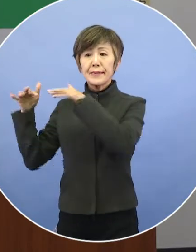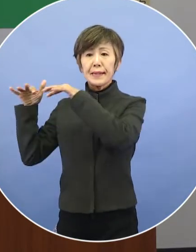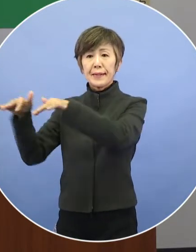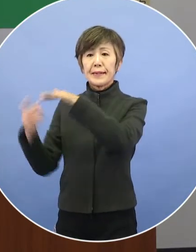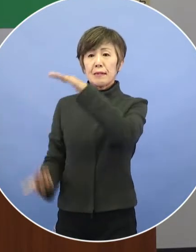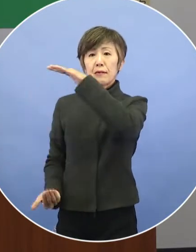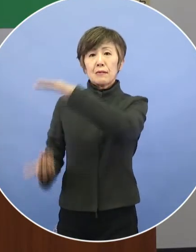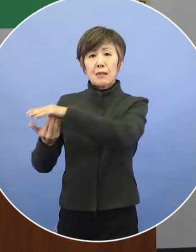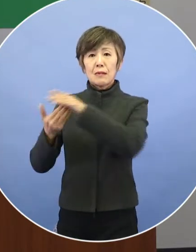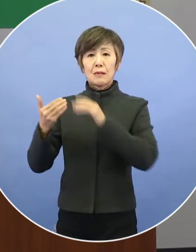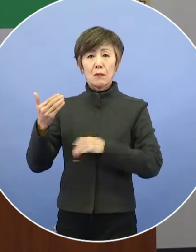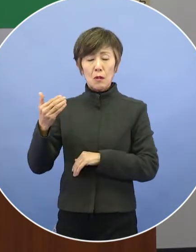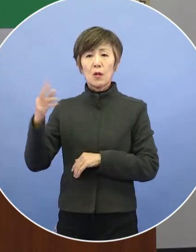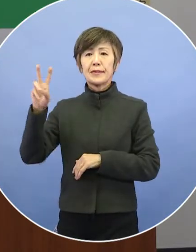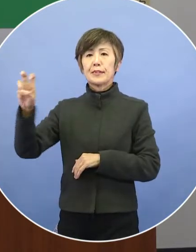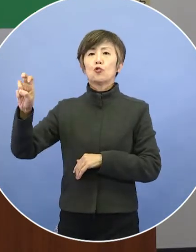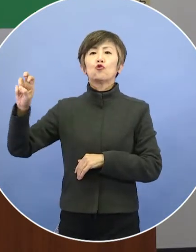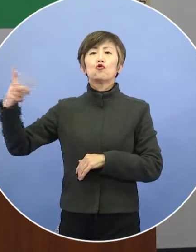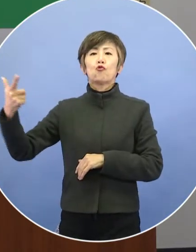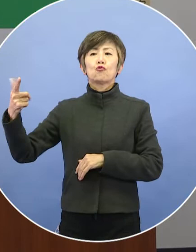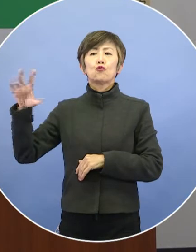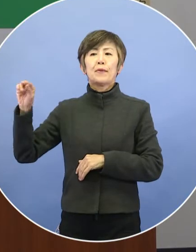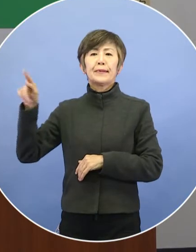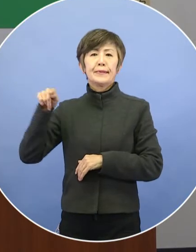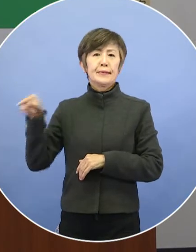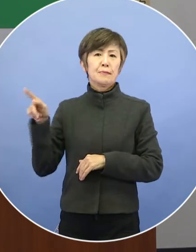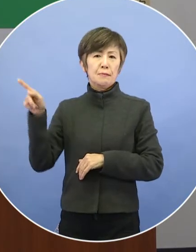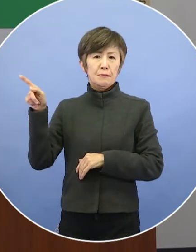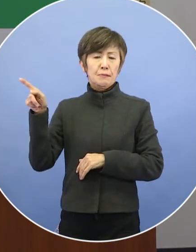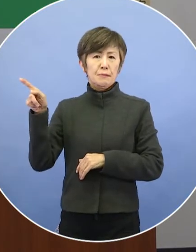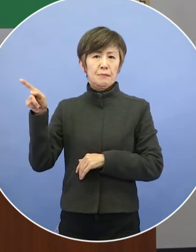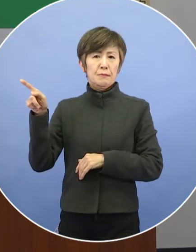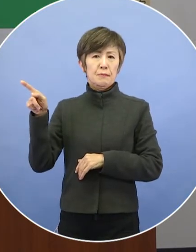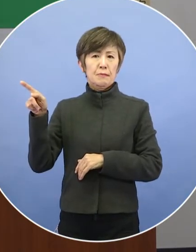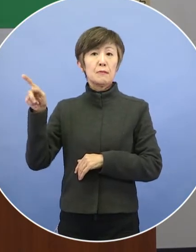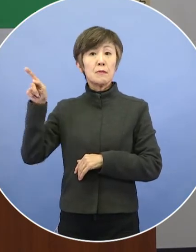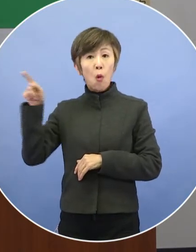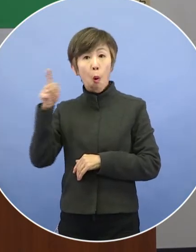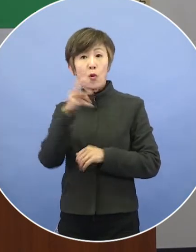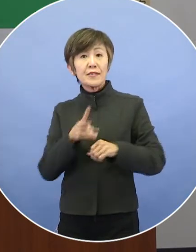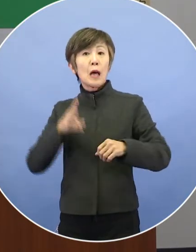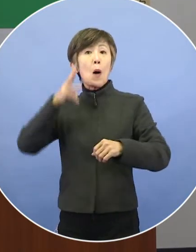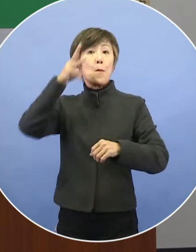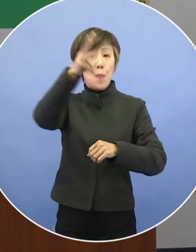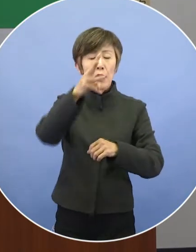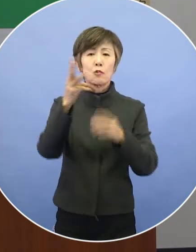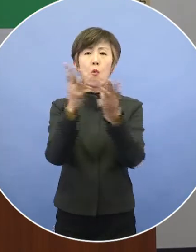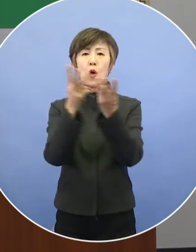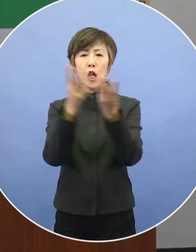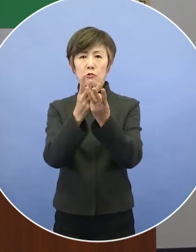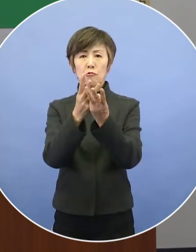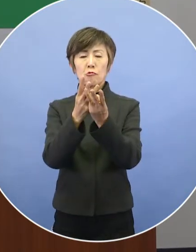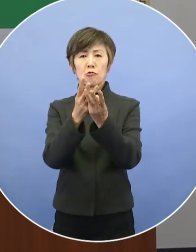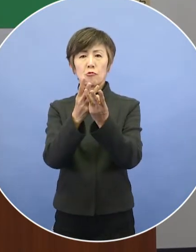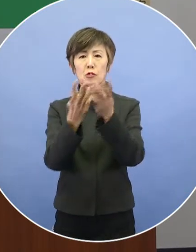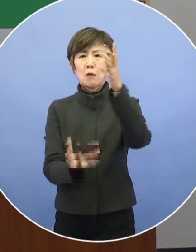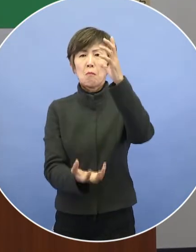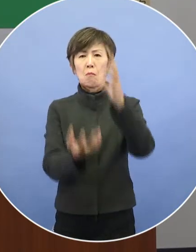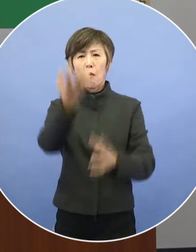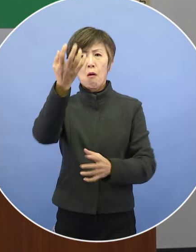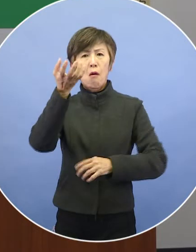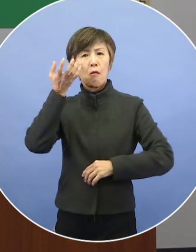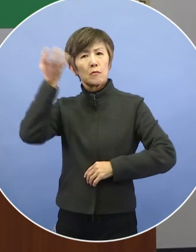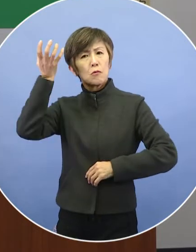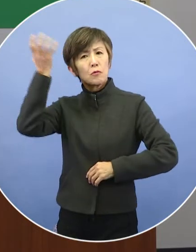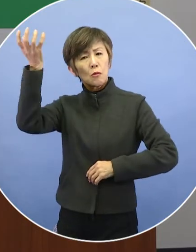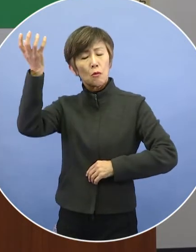最大多かった日が全国で26万人でございましたので概ね3倍そのぐらいの感染者が出るんじゃないかという